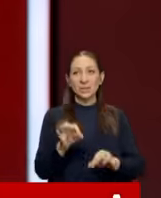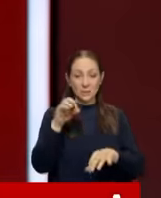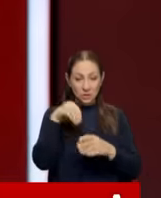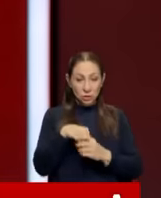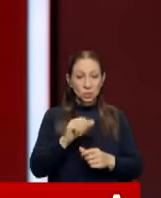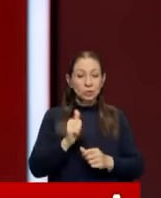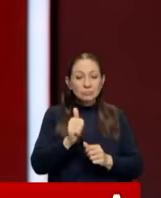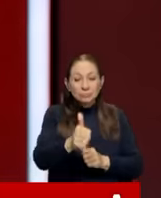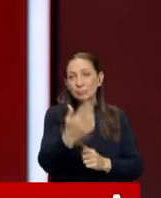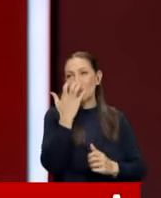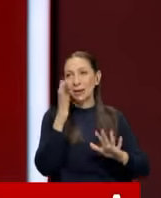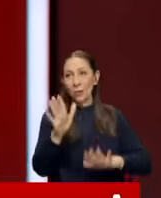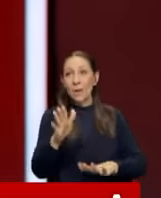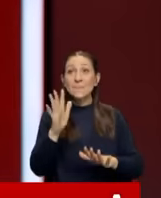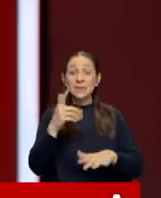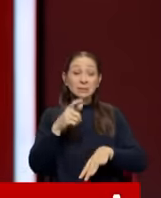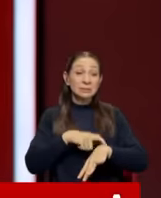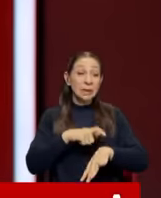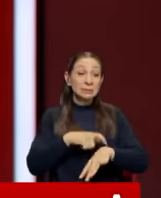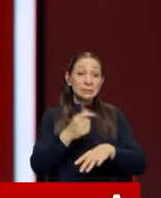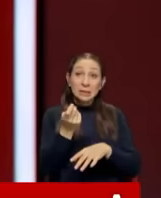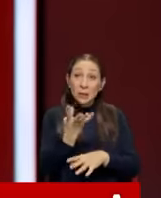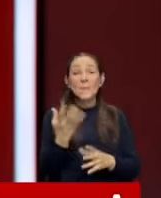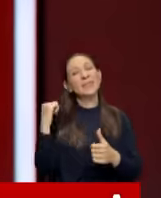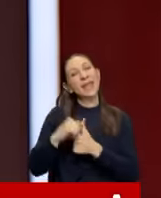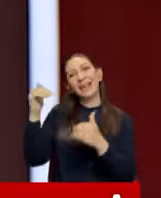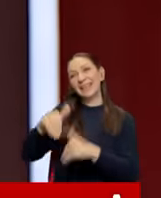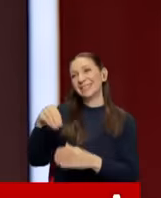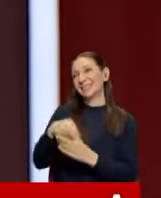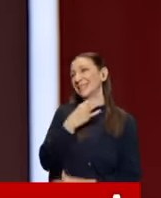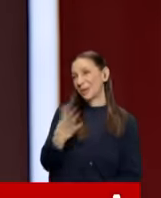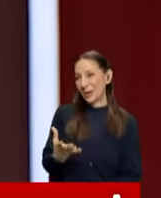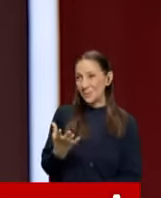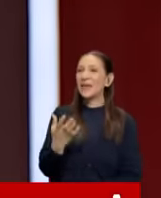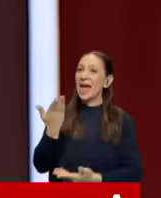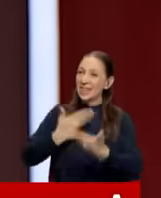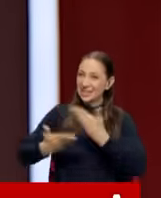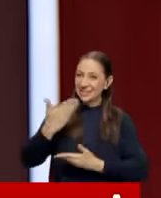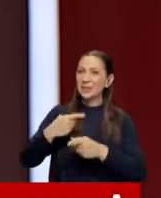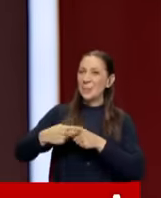artık gün sayıyor Belki de saat sayıyor bir kez daha Teşekkür ederim geldiniz anlattınız paylaştınız